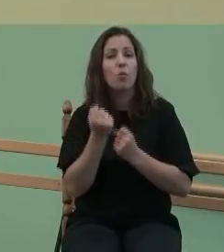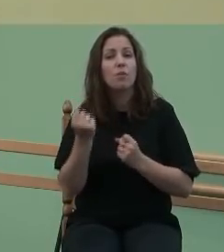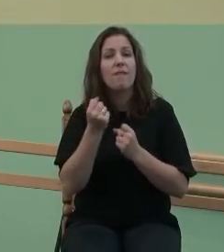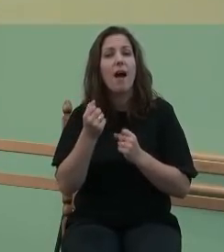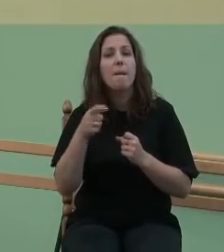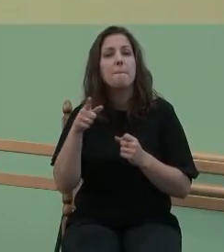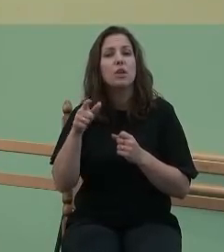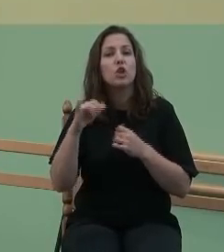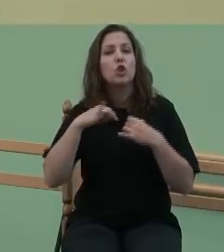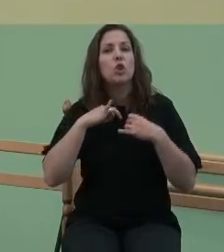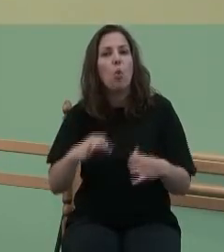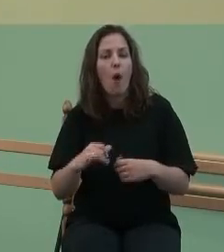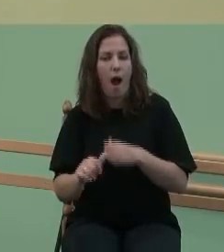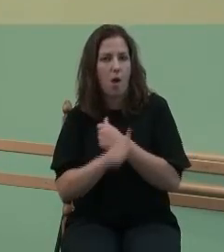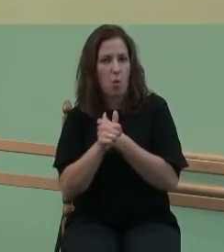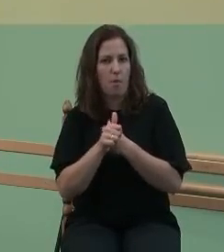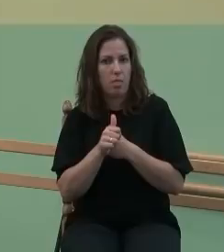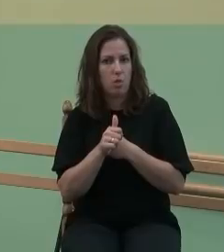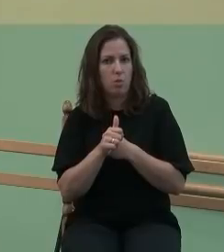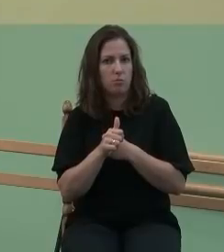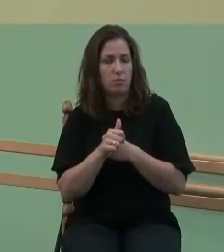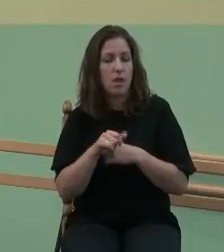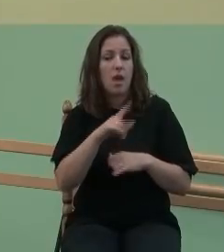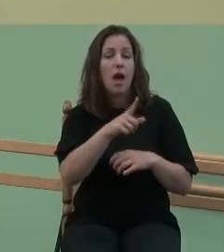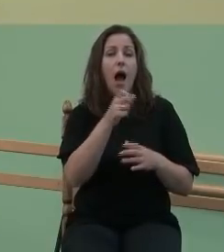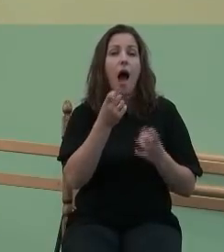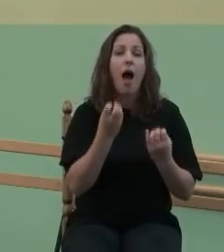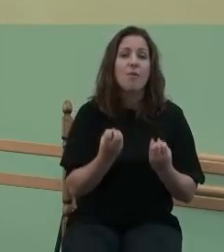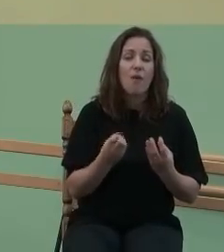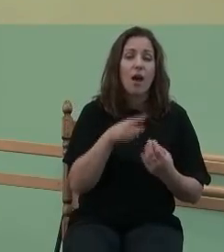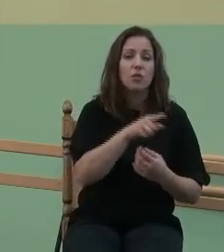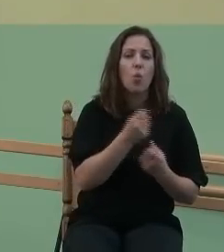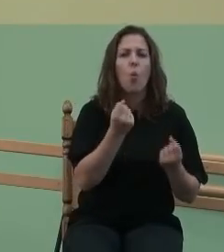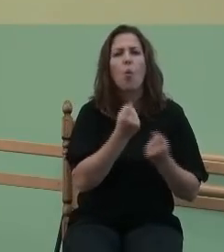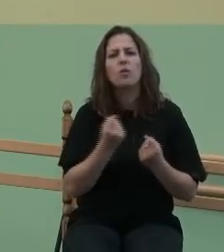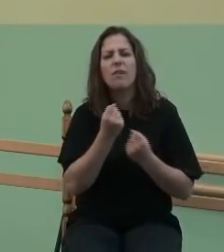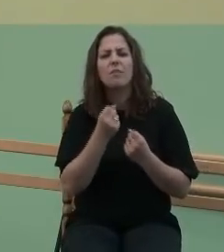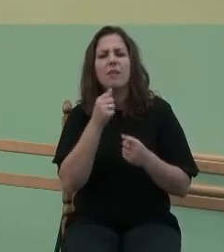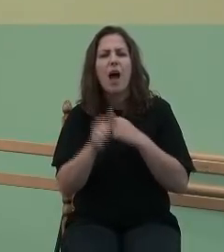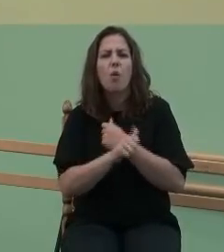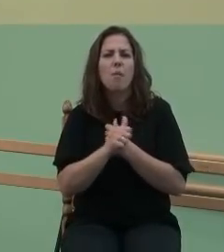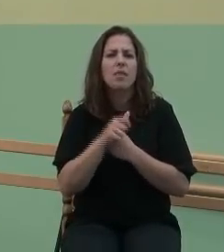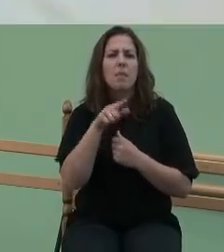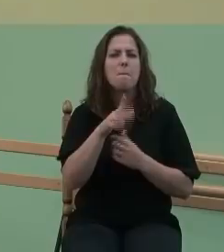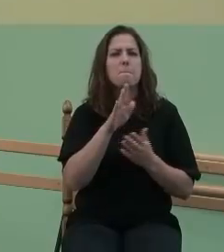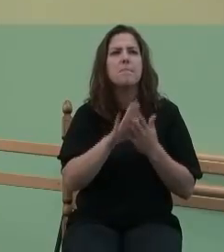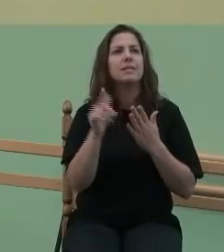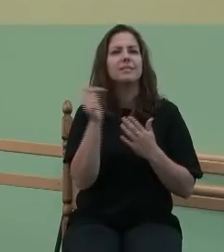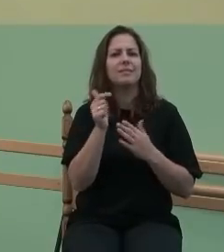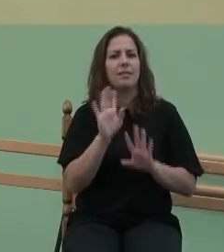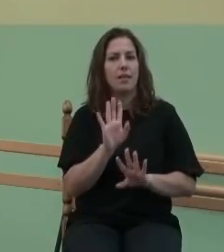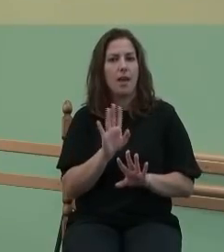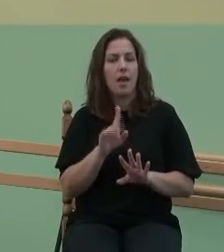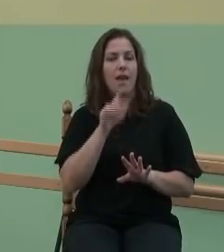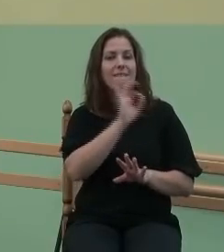siłą argumentu. Adwokaci i radcowie używają tych argumentów niebezinteresownie,